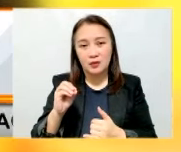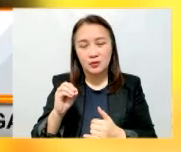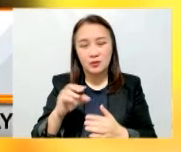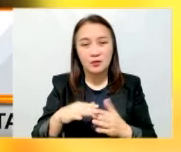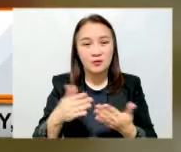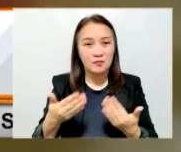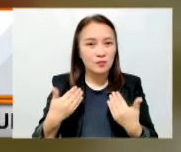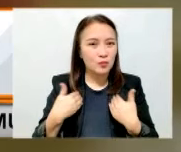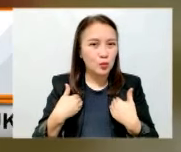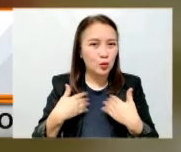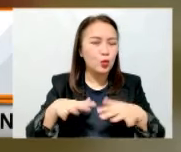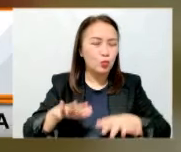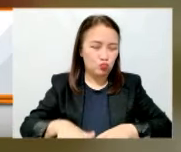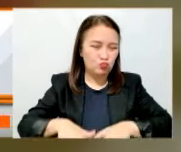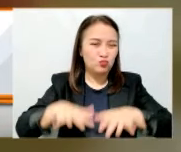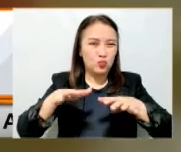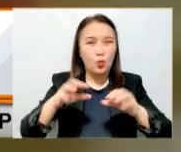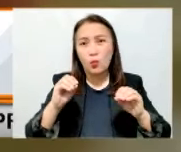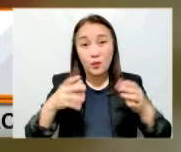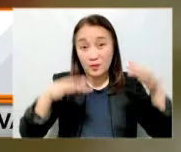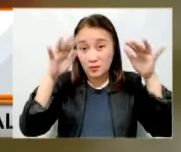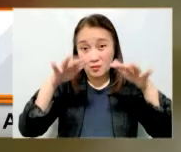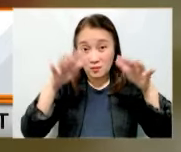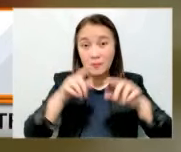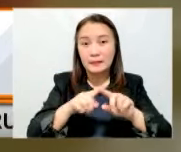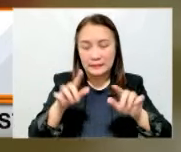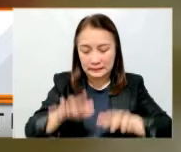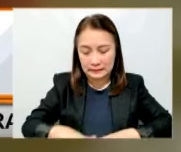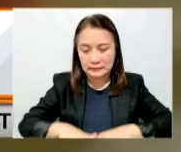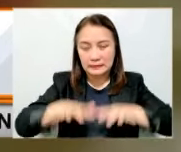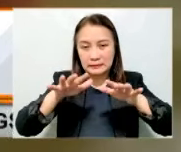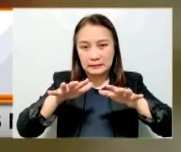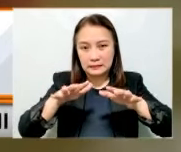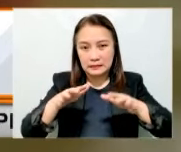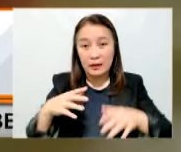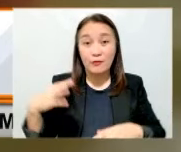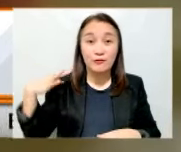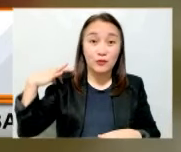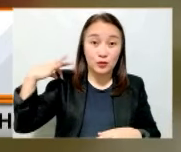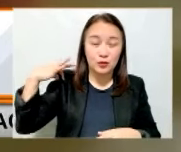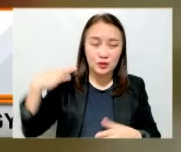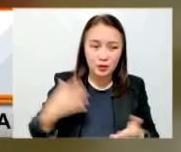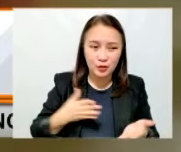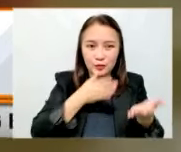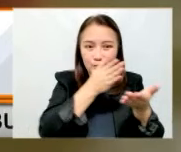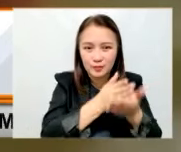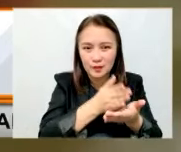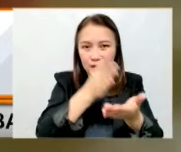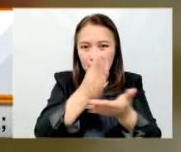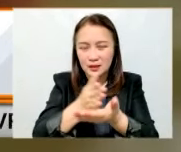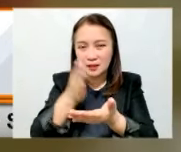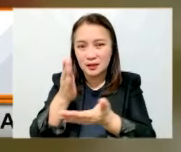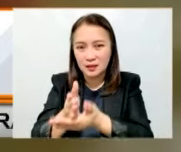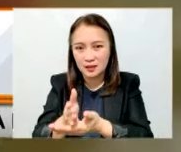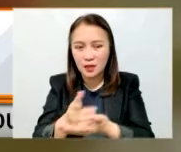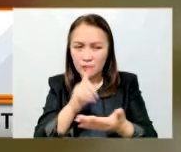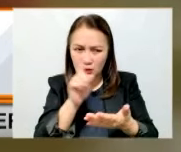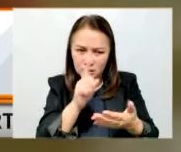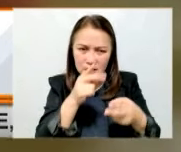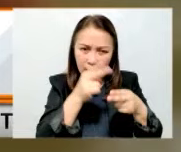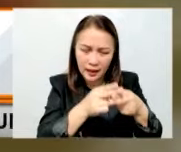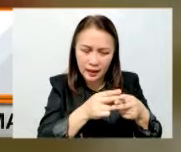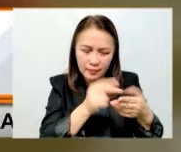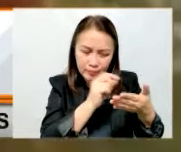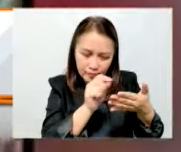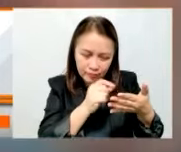ilang lugar. Ang volunteer na ito nagbabahay-bahay kahit hanggang liig ang tubig para makuha ang pangalan ng mga apektadong